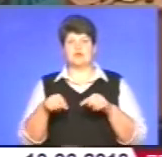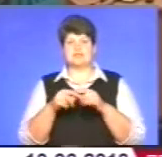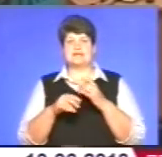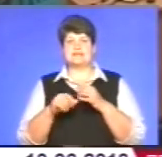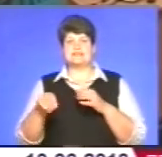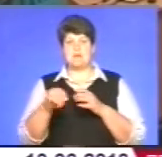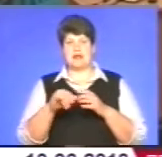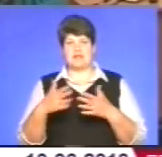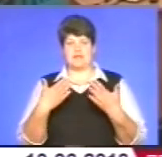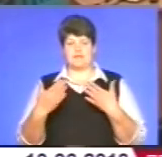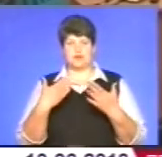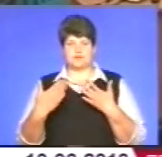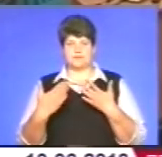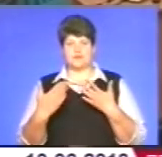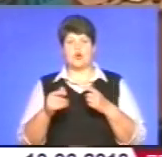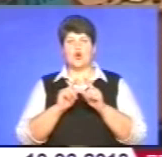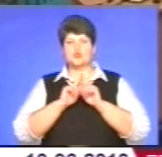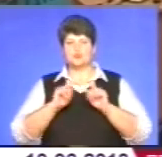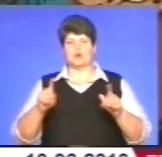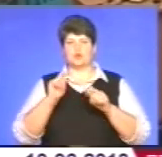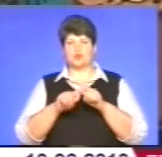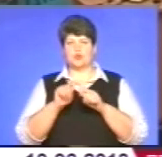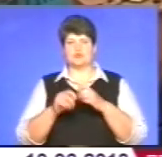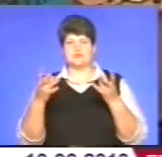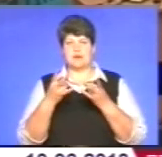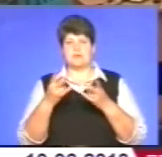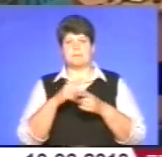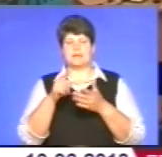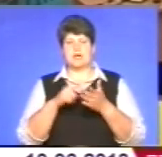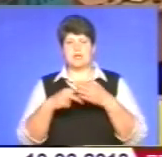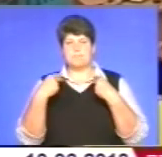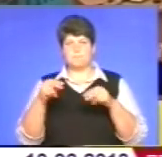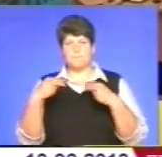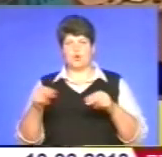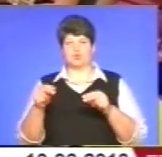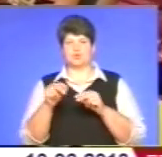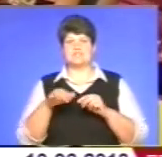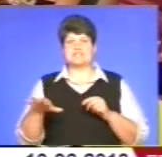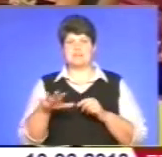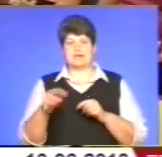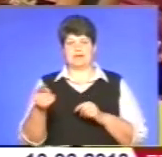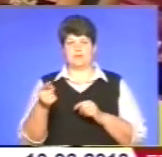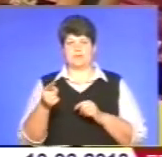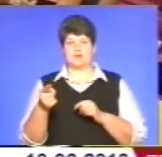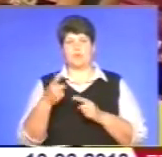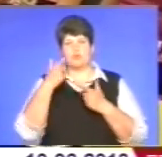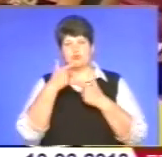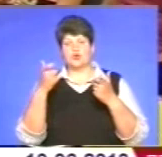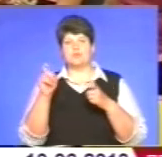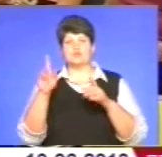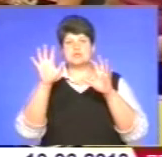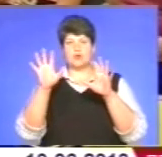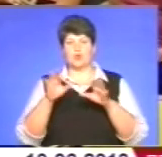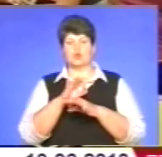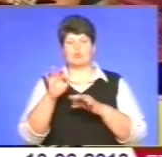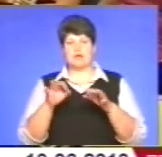Депутат наголосив, що особливого контролю потребує питання продажу землі на Тернопільщині. Олексій Кайда повідомив, що законопроект, який